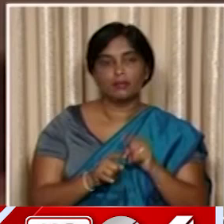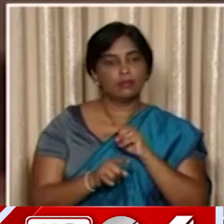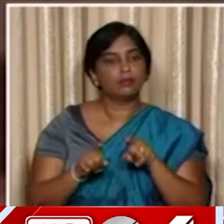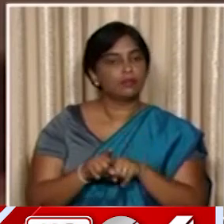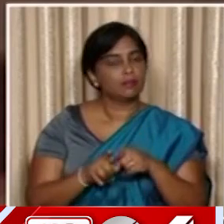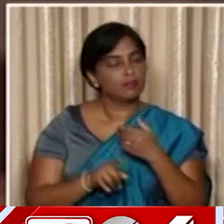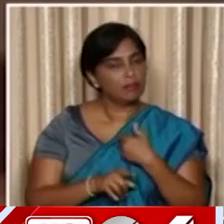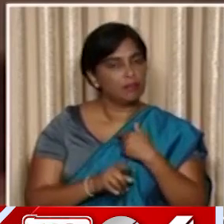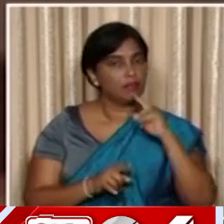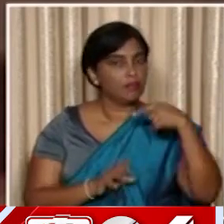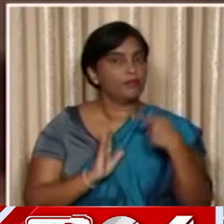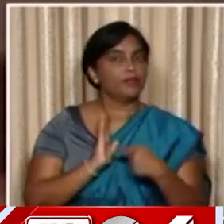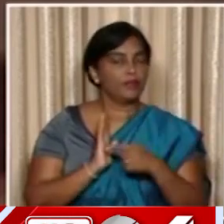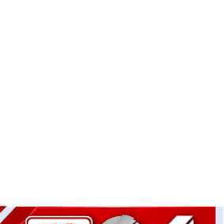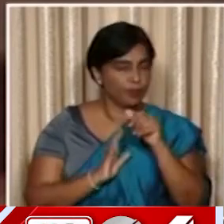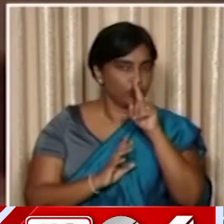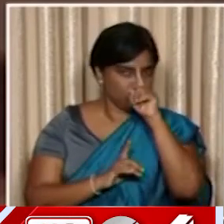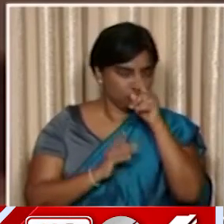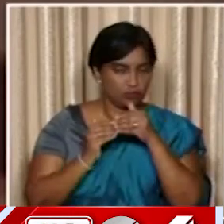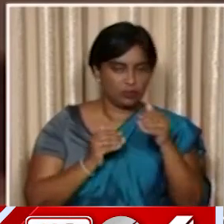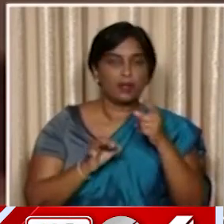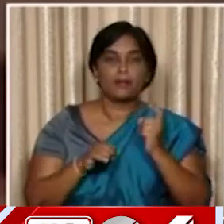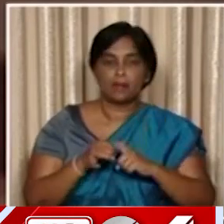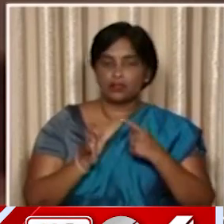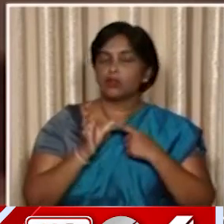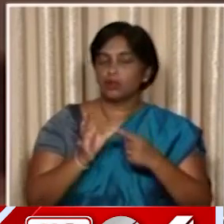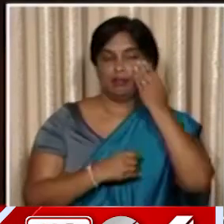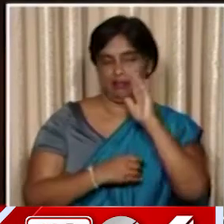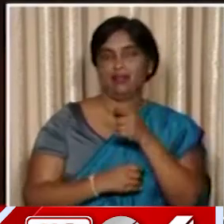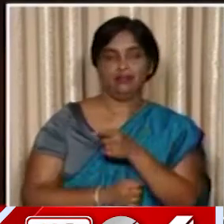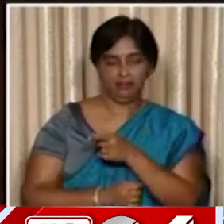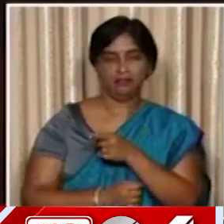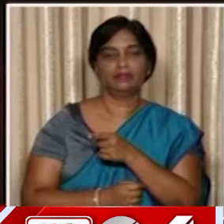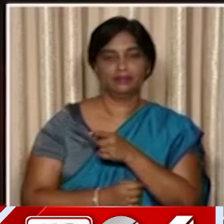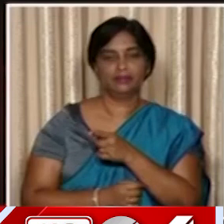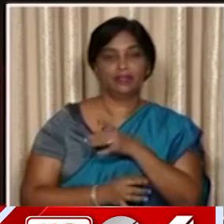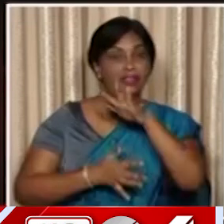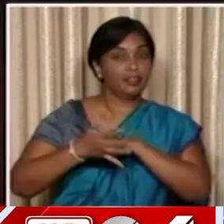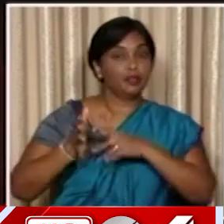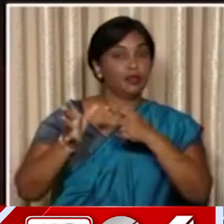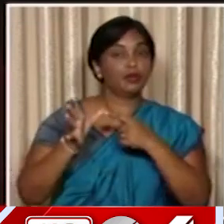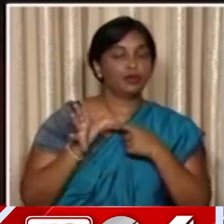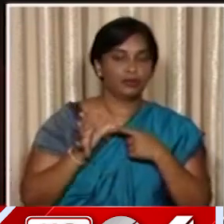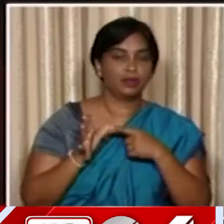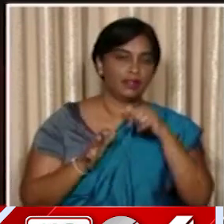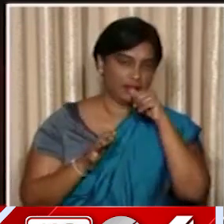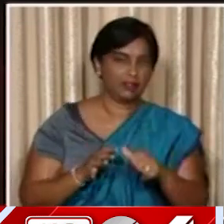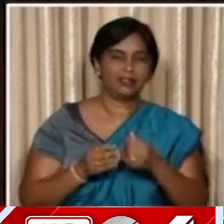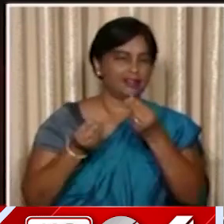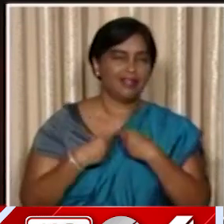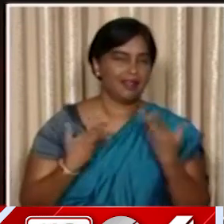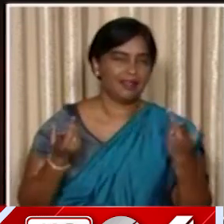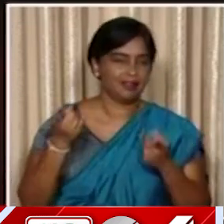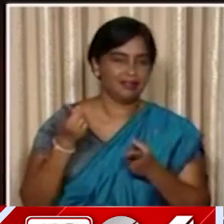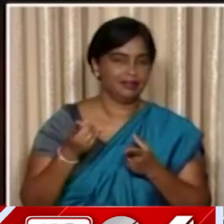ගන්නෑ. ලබන අඟහරු අද හරියට සත්‍යයෙන් ඒ ප්‍රශ්න වලට උත්තර දෙන්න බලාපොරොත්තු වෙනවා. අර සවිස්තරාත්මක උත්තරය ඇත්ත වශයෙන්ම මේකේ ඉන්නේ නැහැ.